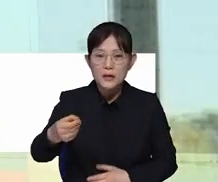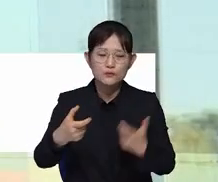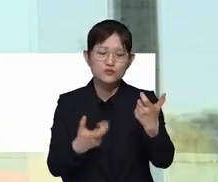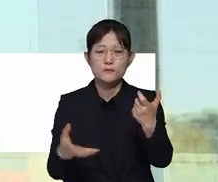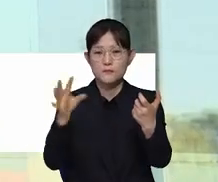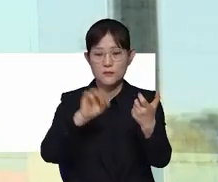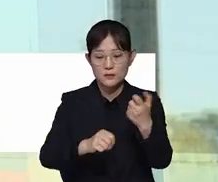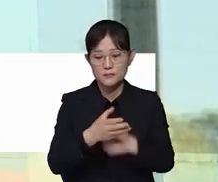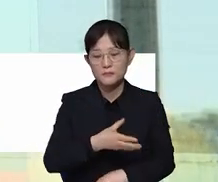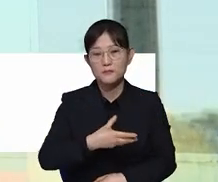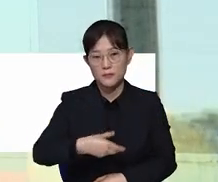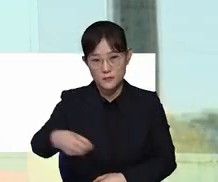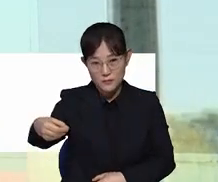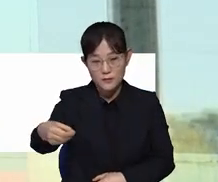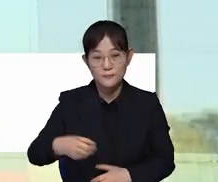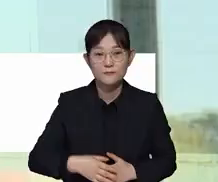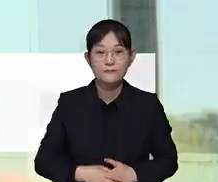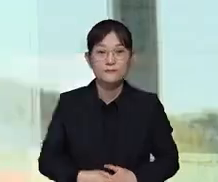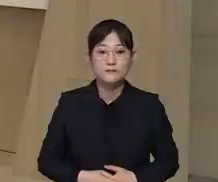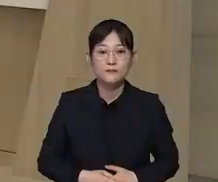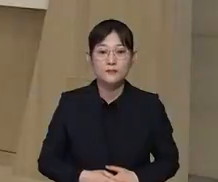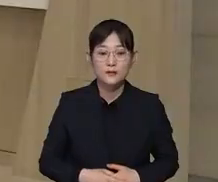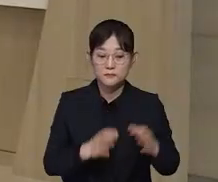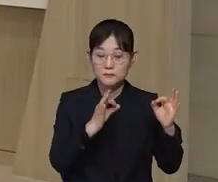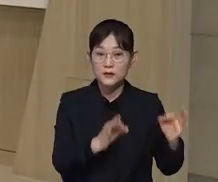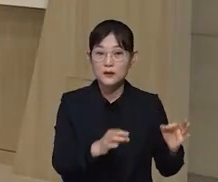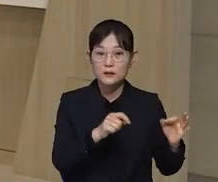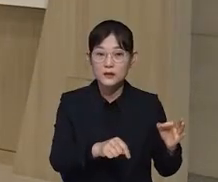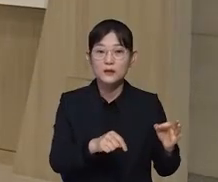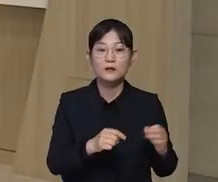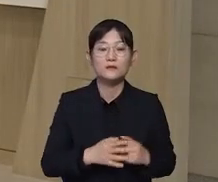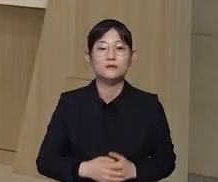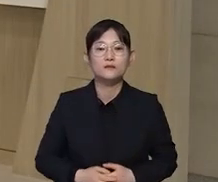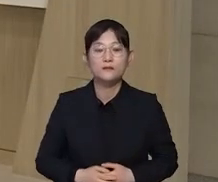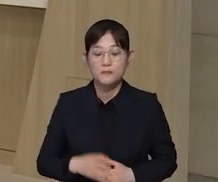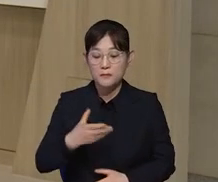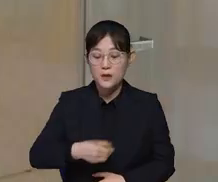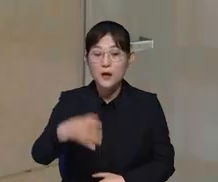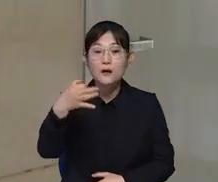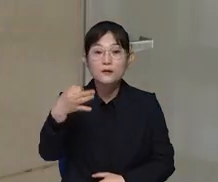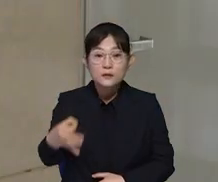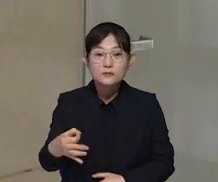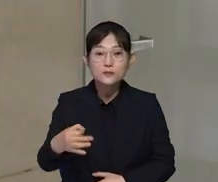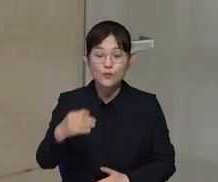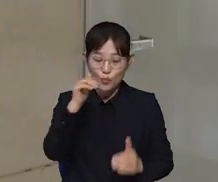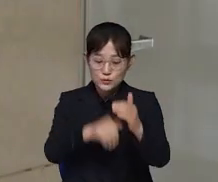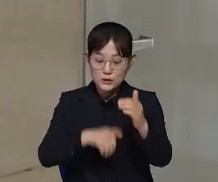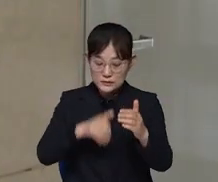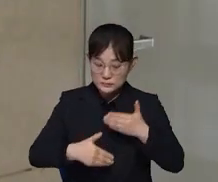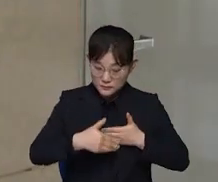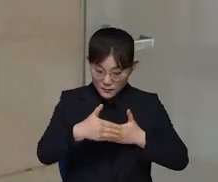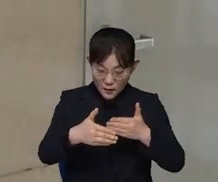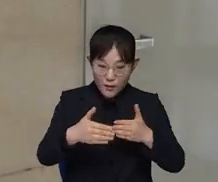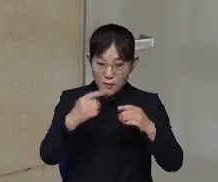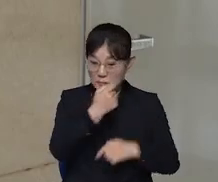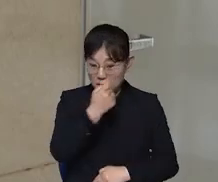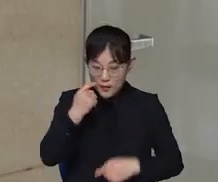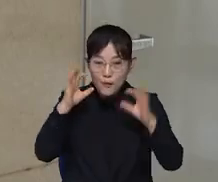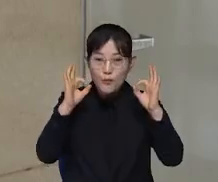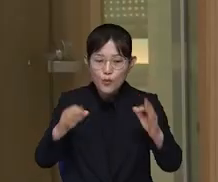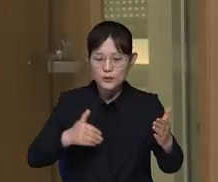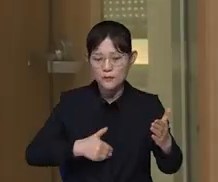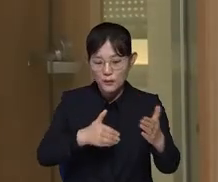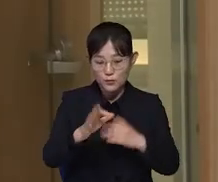60억 원을 빌려줬습니다. 수협의 태양광 발전 사업 자금은 공사 진행을 확인한 후 단계별로 대출이